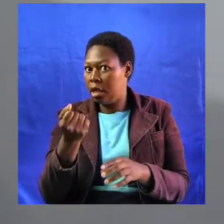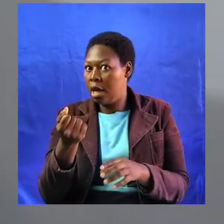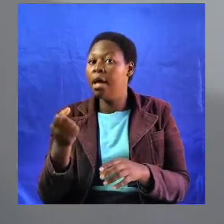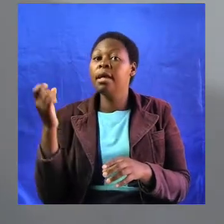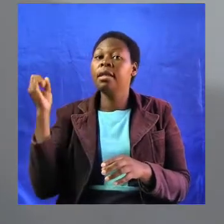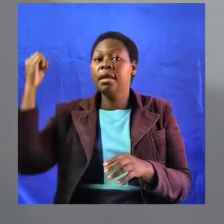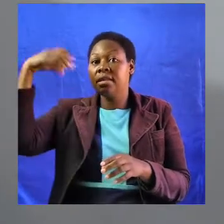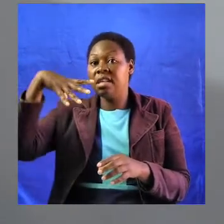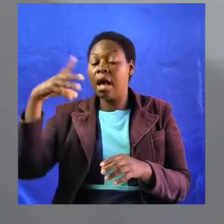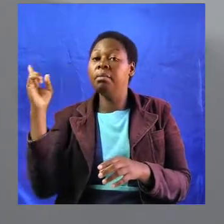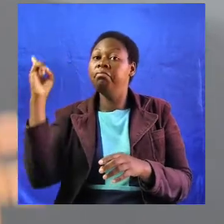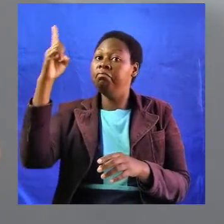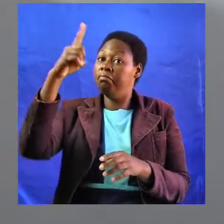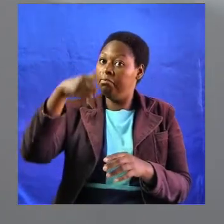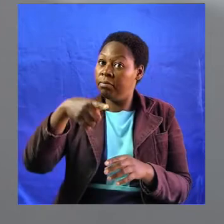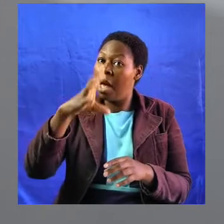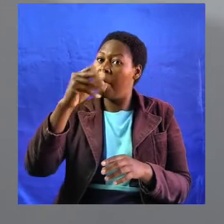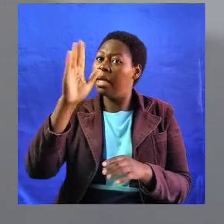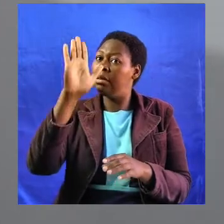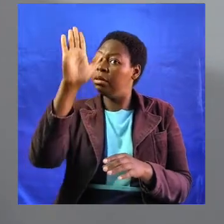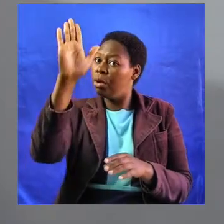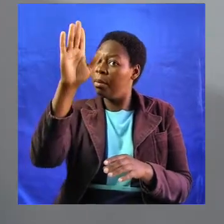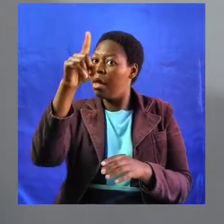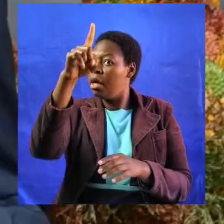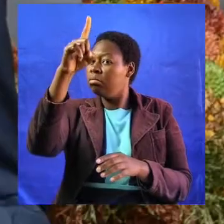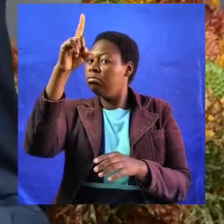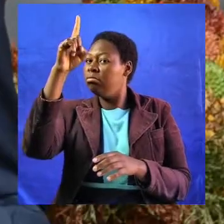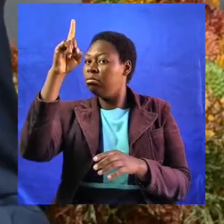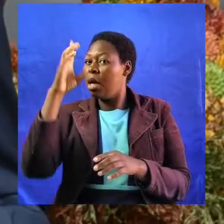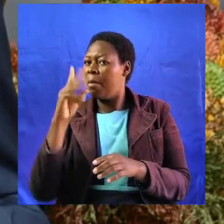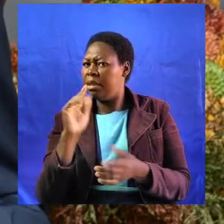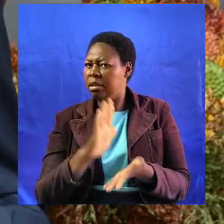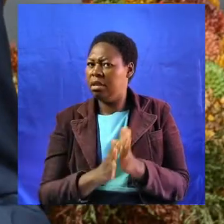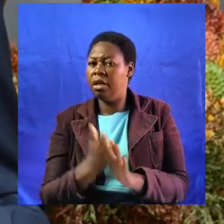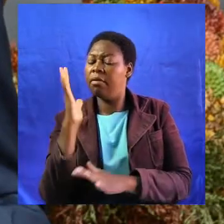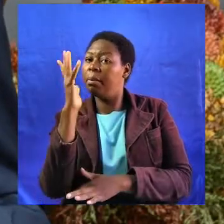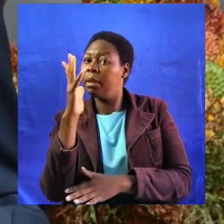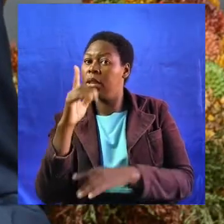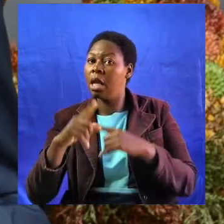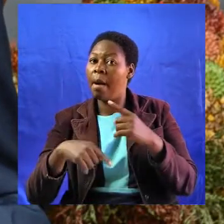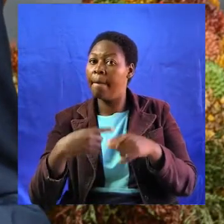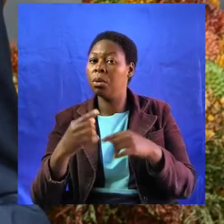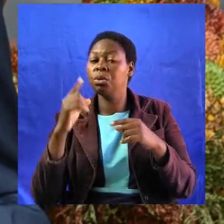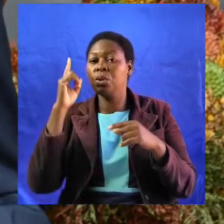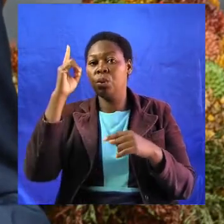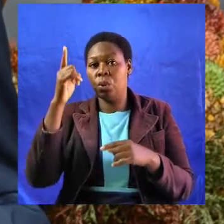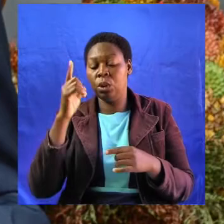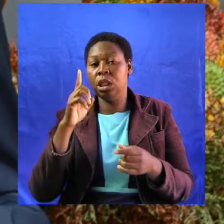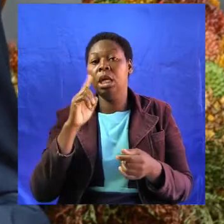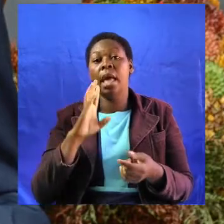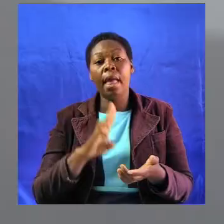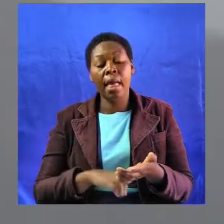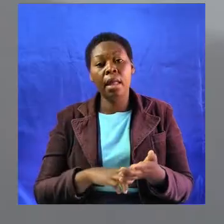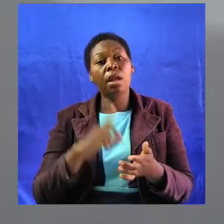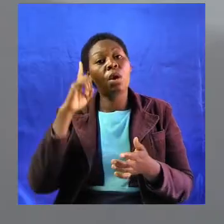ne 10 degrees asi haana kukwanisa kuparidza mbiri yaMwari. Ndobva taona Mwari achida kudzivirira kuti vasaende